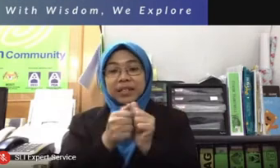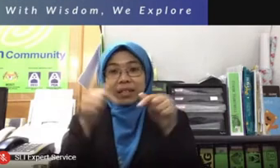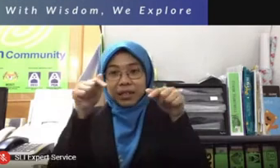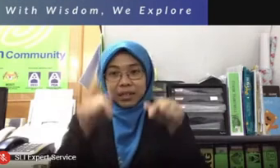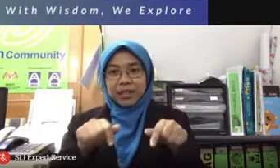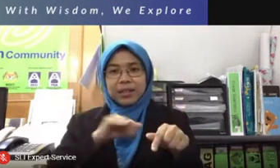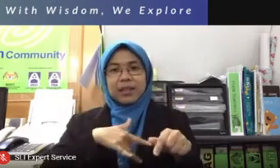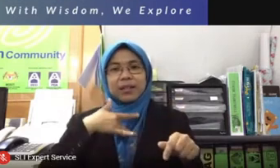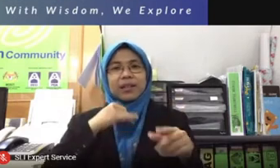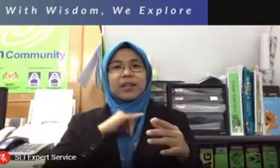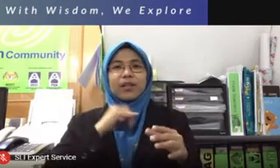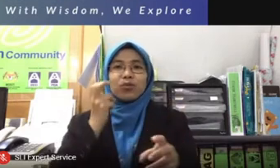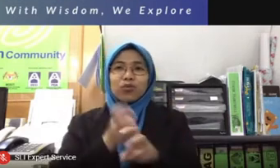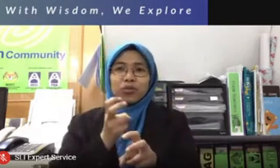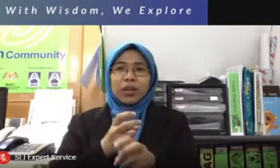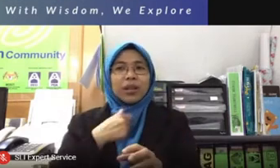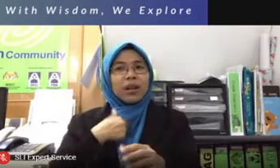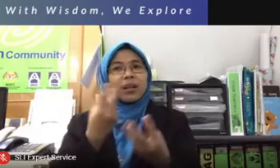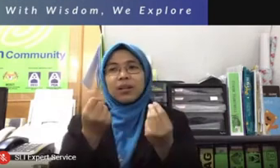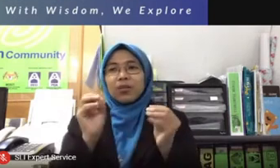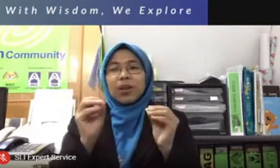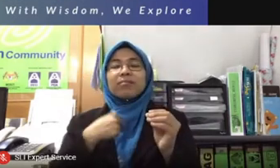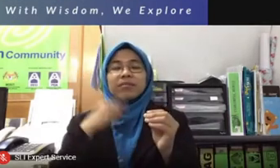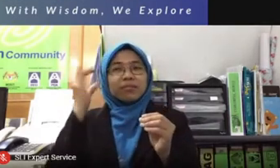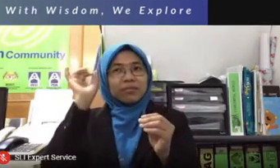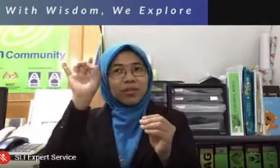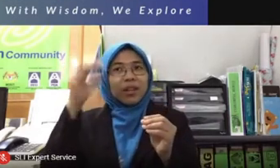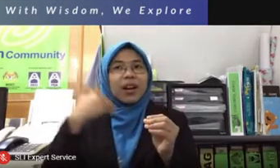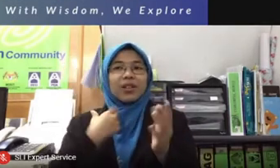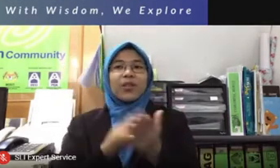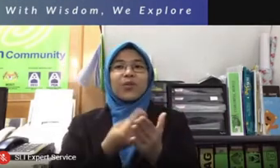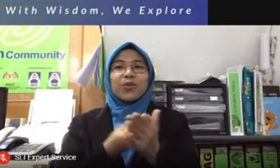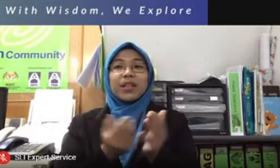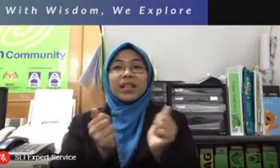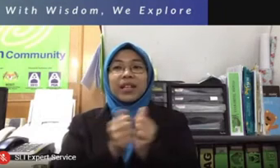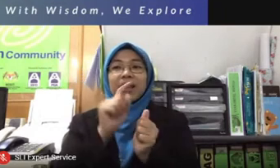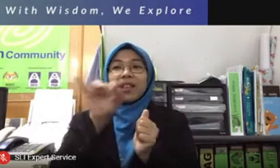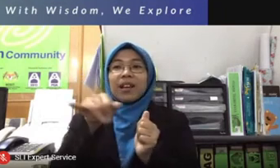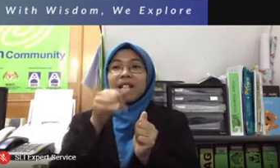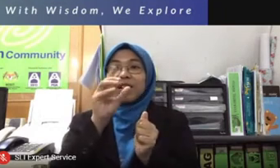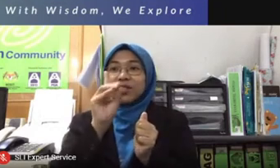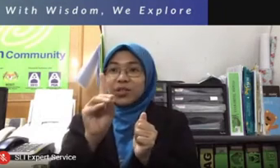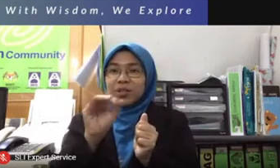saya susah tak ada duit pun, insyaAllah ada duit. Dengan tahajud lah saya rasa